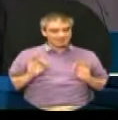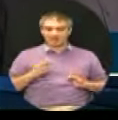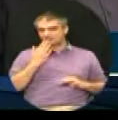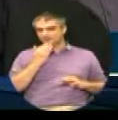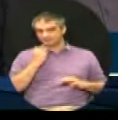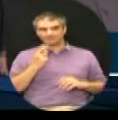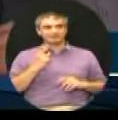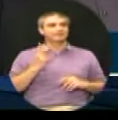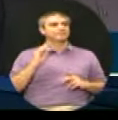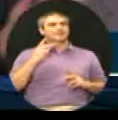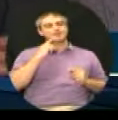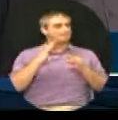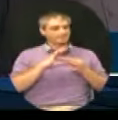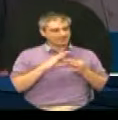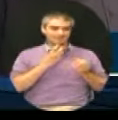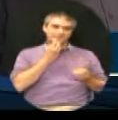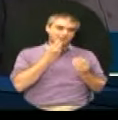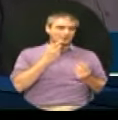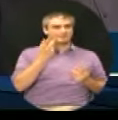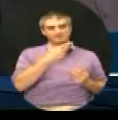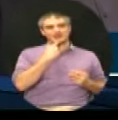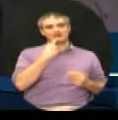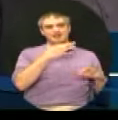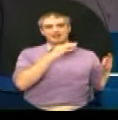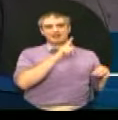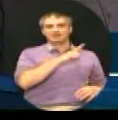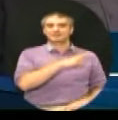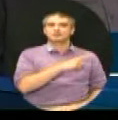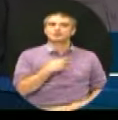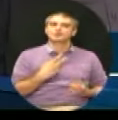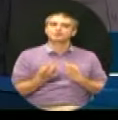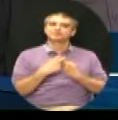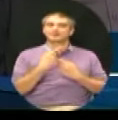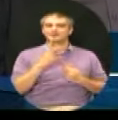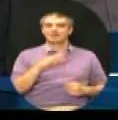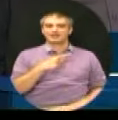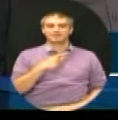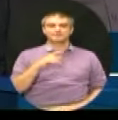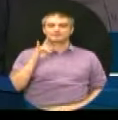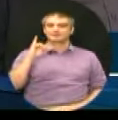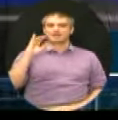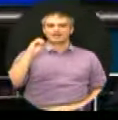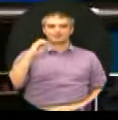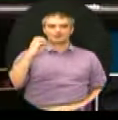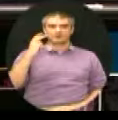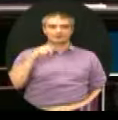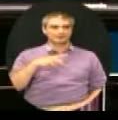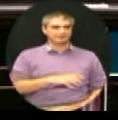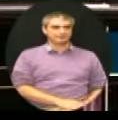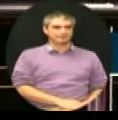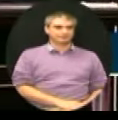בעברית, והפתגמים והביטויים והניבים בלדינו. כן, נצרף אלינו גם את חיים כהן. שלום לך.